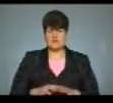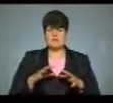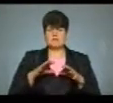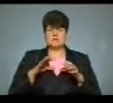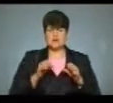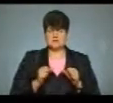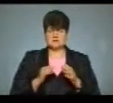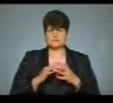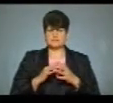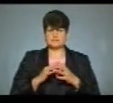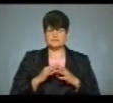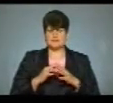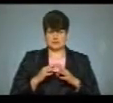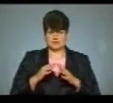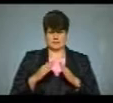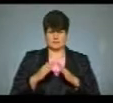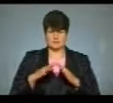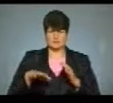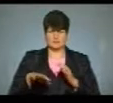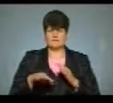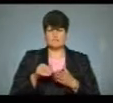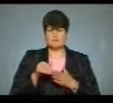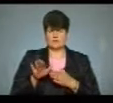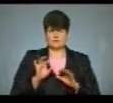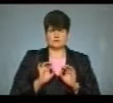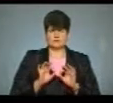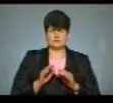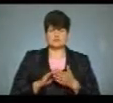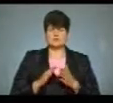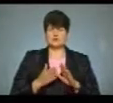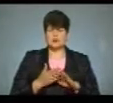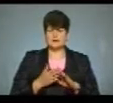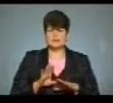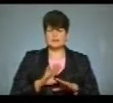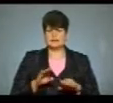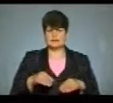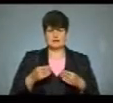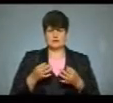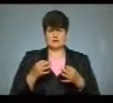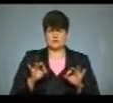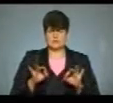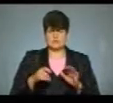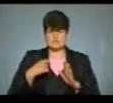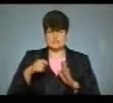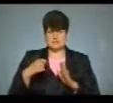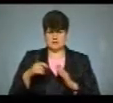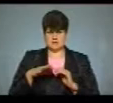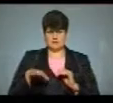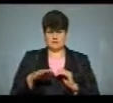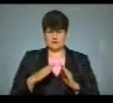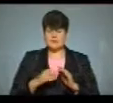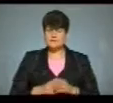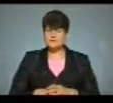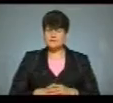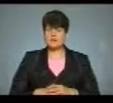обійстя, де виявили спалах африканської чуми свиней, відмовилася коментувати ситуацію і не дала дозволу знімати її подвір'я. За